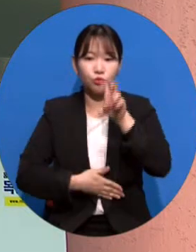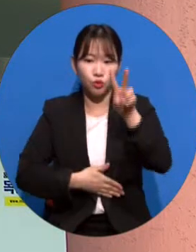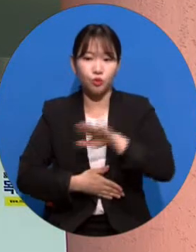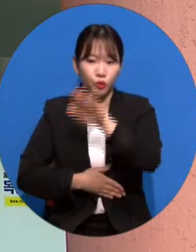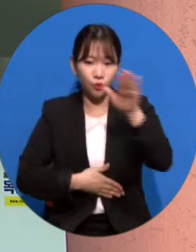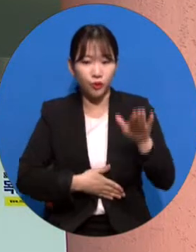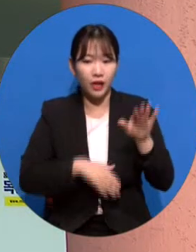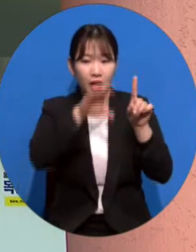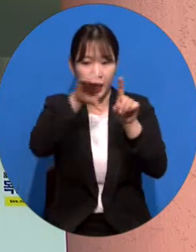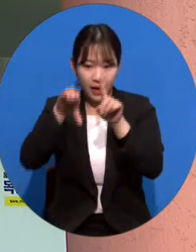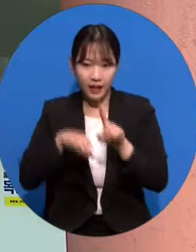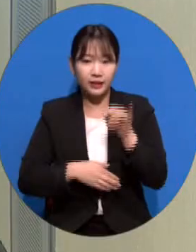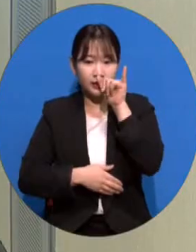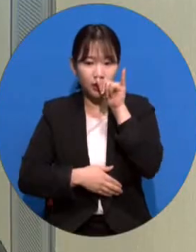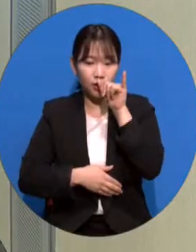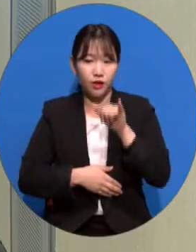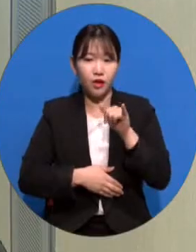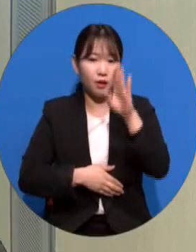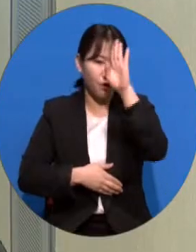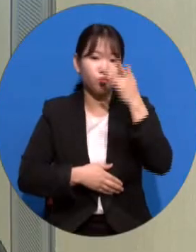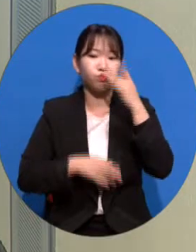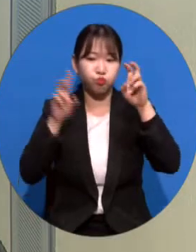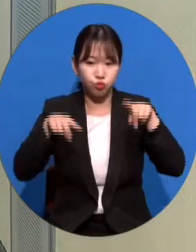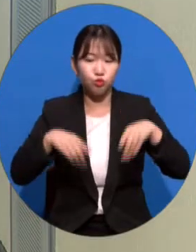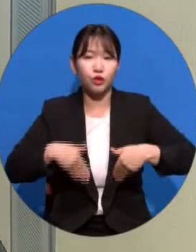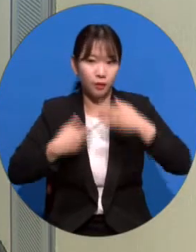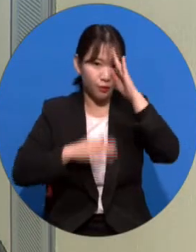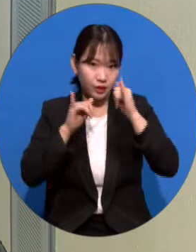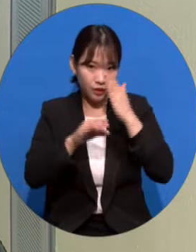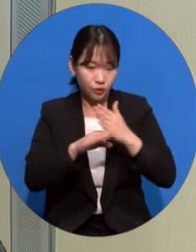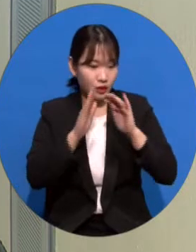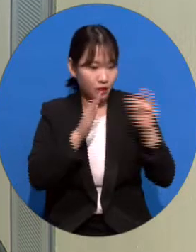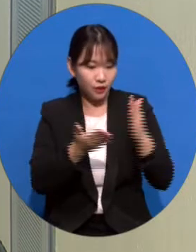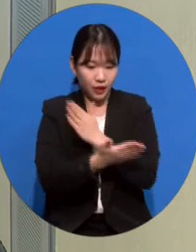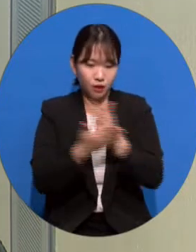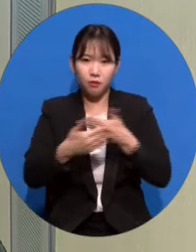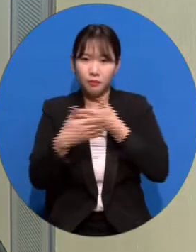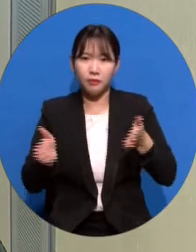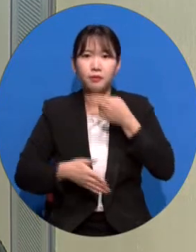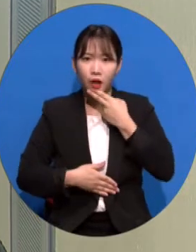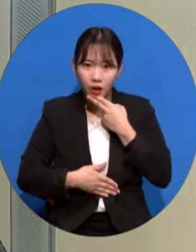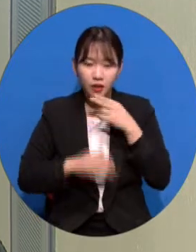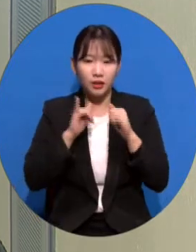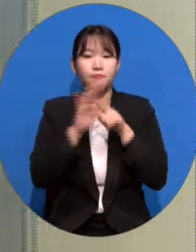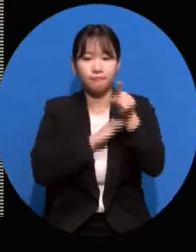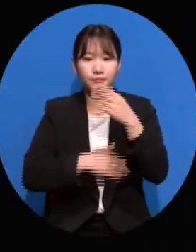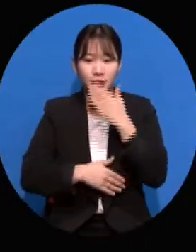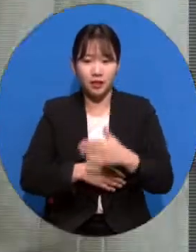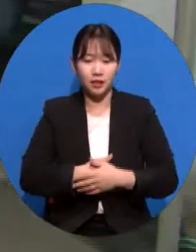시군에 한 곳씩 마련됐습니다. 무증상 경증 환자 가운데 가족들과 분리 공간이 없는 분 등이 이용할 수